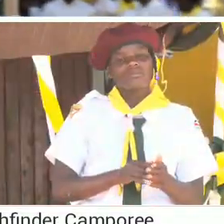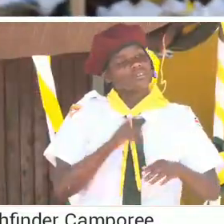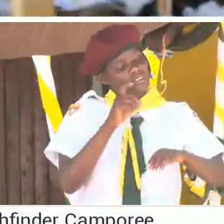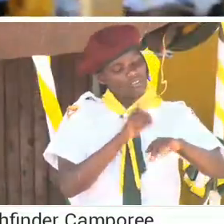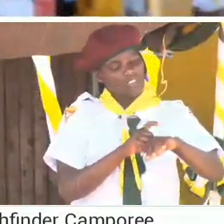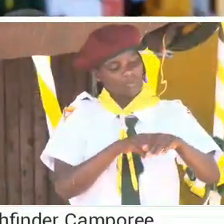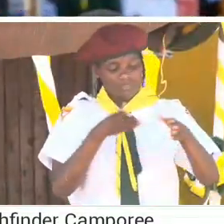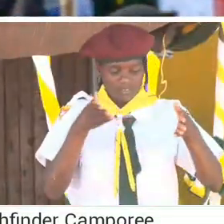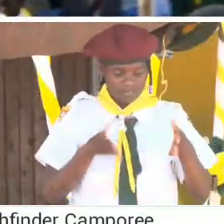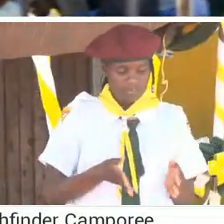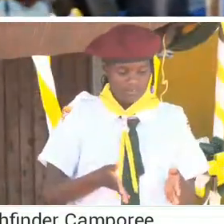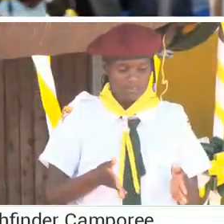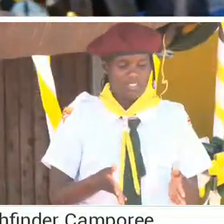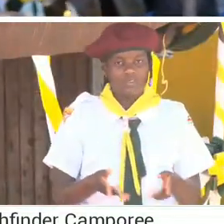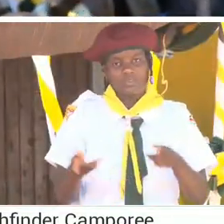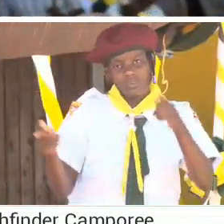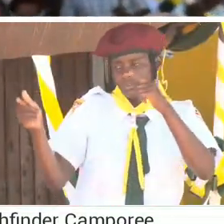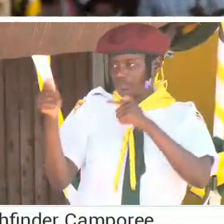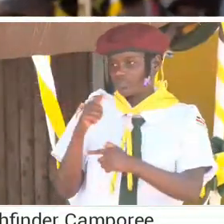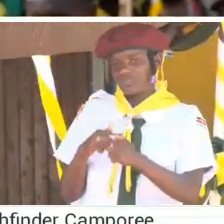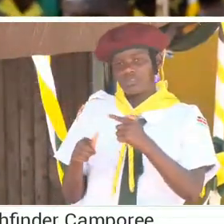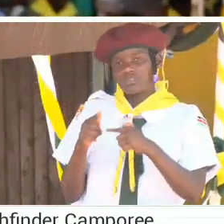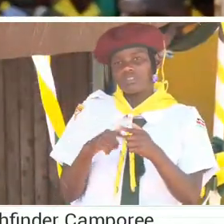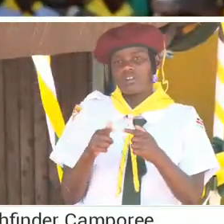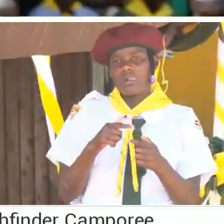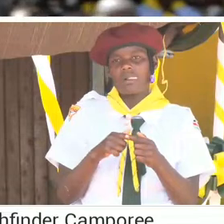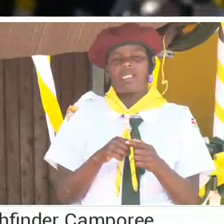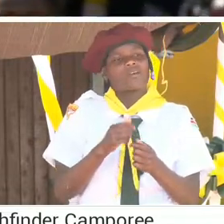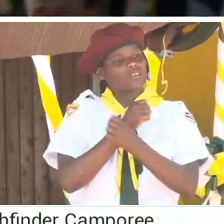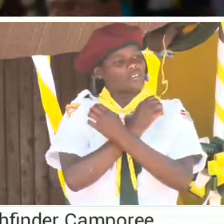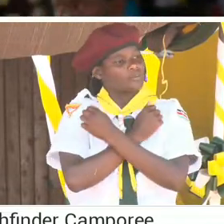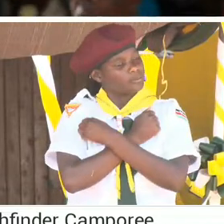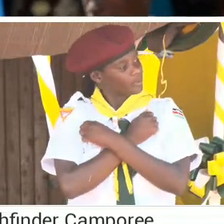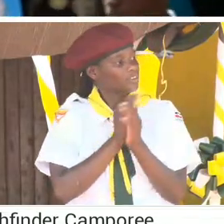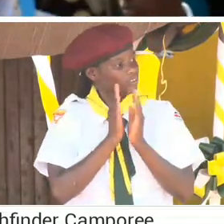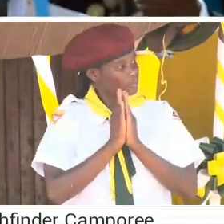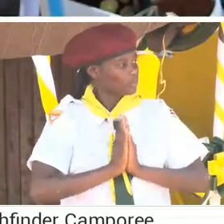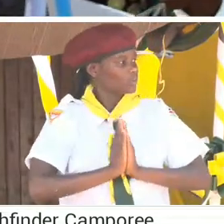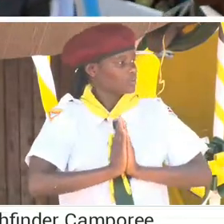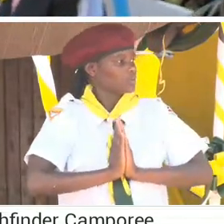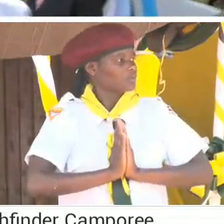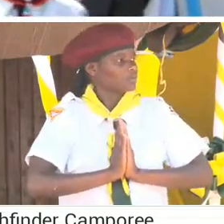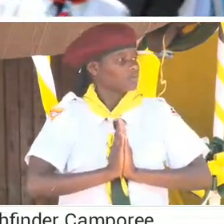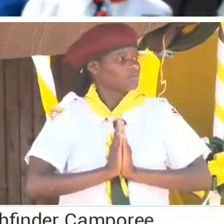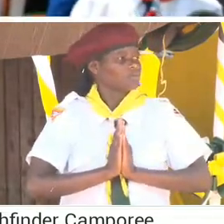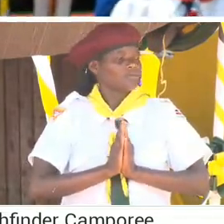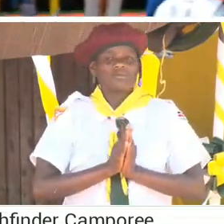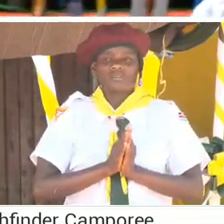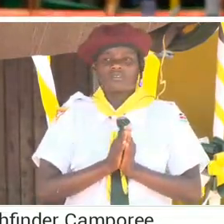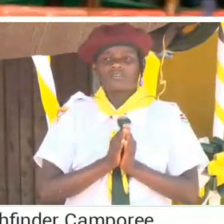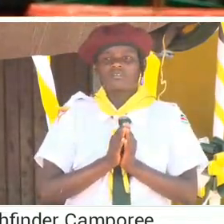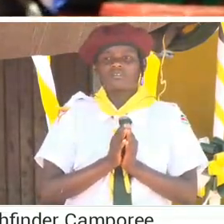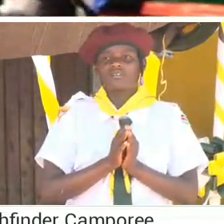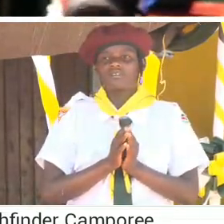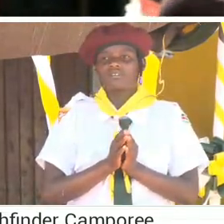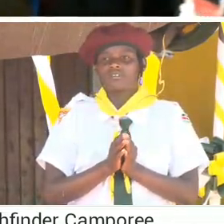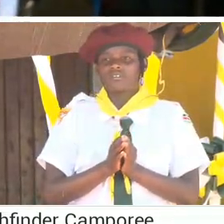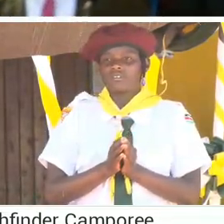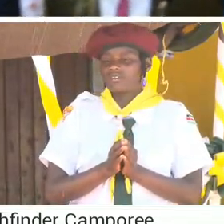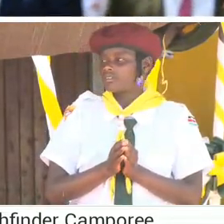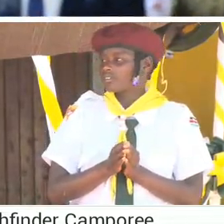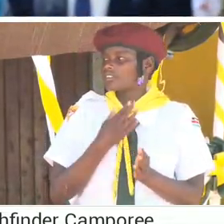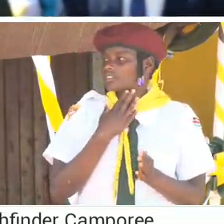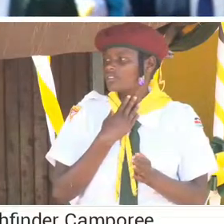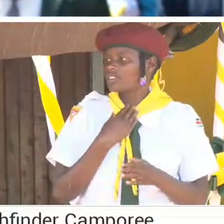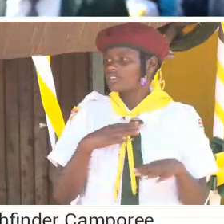sasa. Njoo. Tunataka kwenda kuomba. Lakini ninaguswa moyoni kwamba mtu fulani atoe maisha kwa